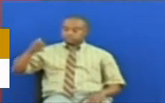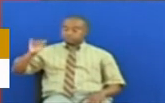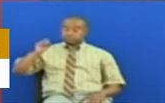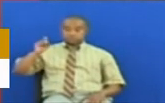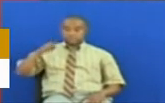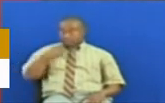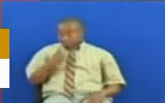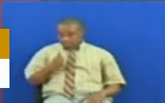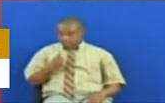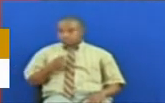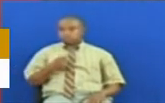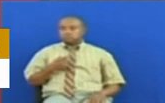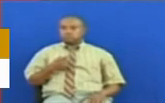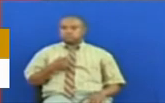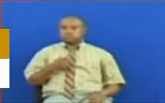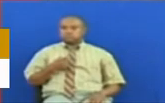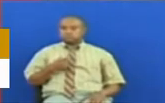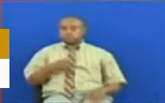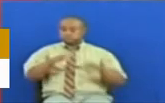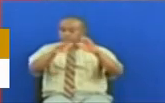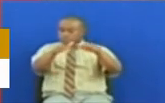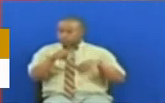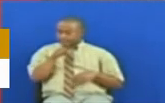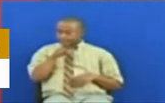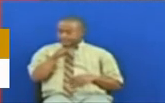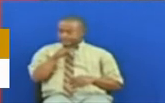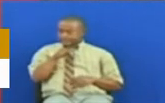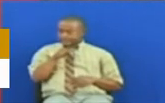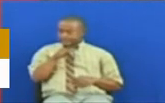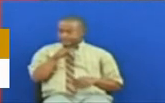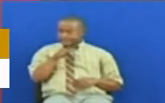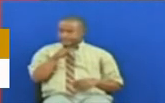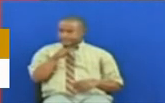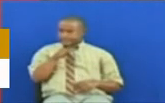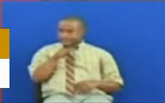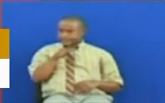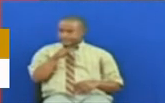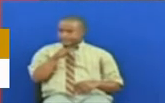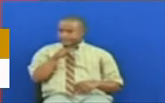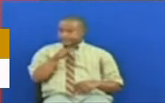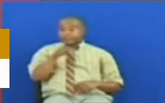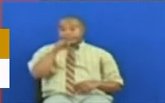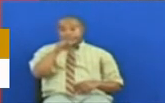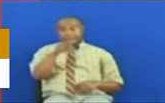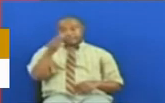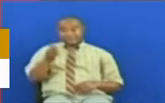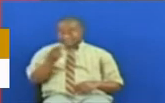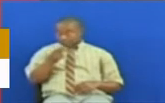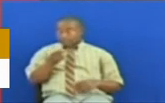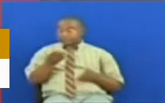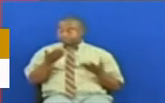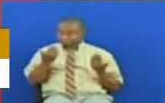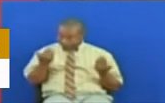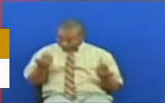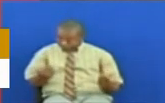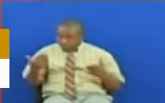mwaka bunge lako hili Mheshimiwa Speaker ndio lilikuwa ni zao la chenge 1 na chenge 2 katika